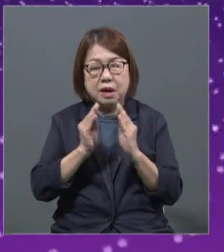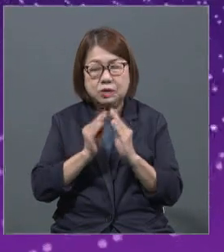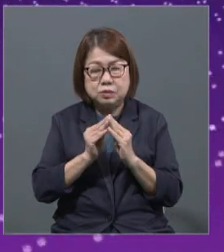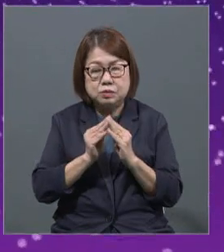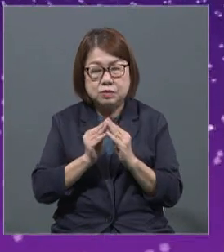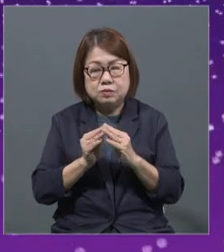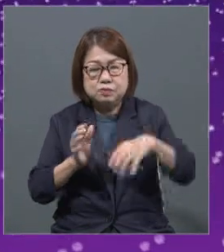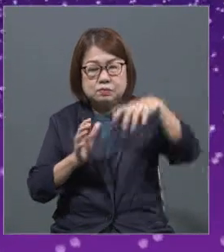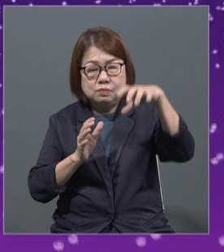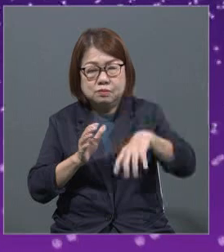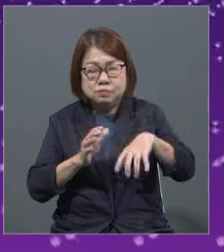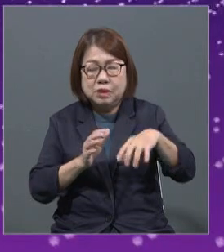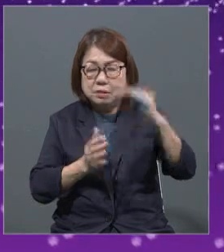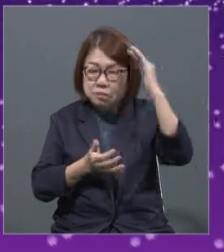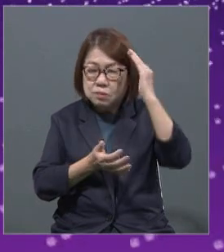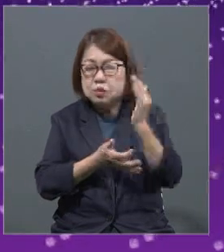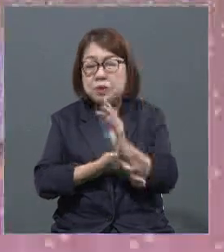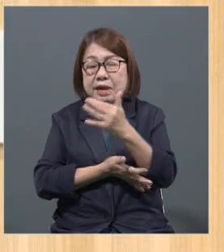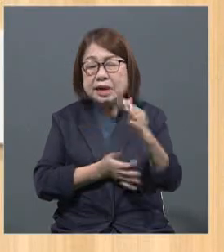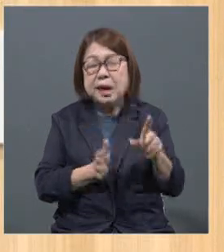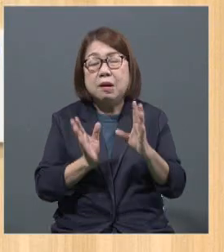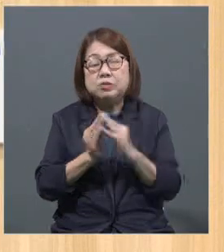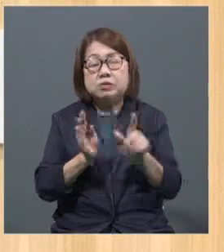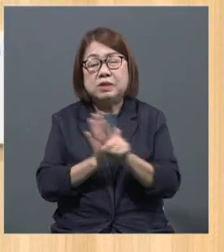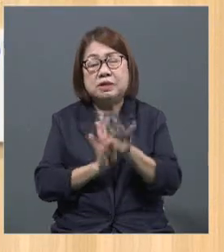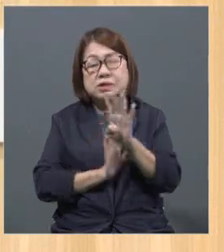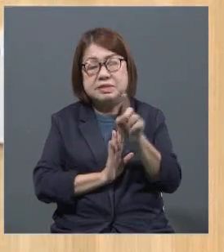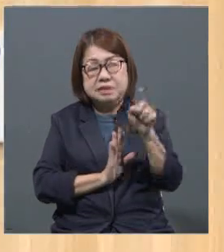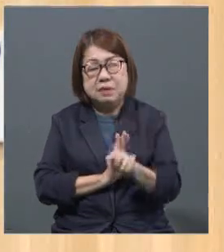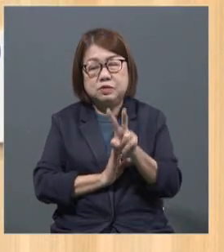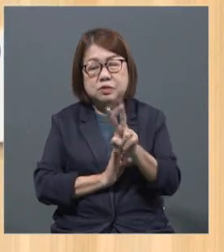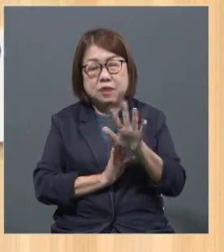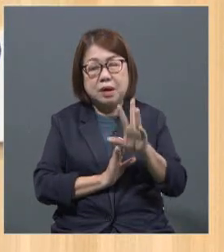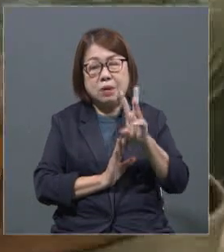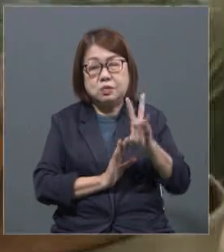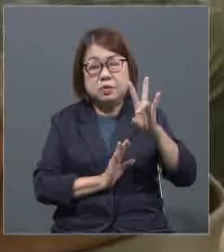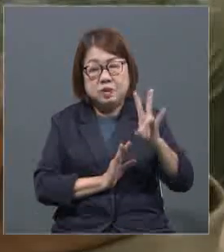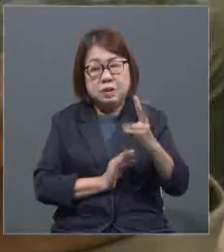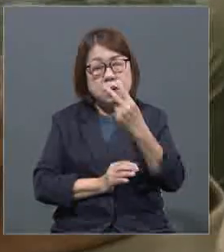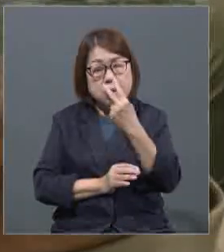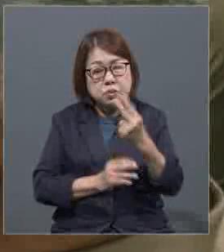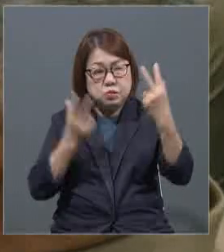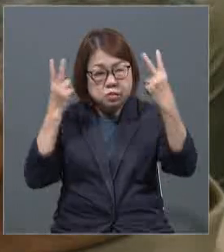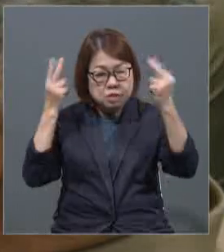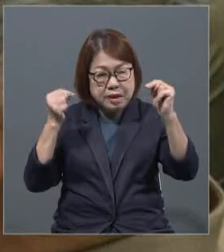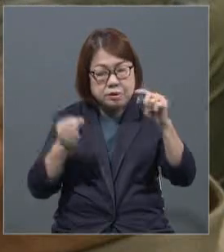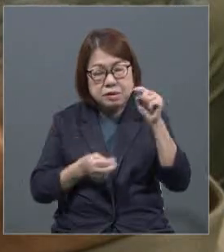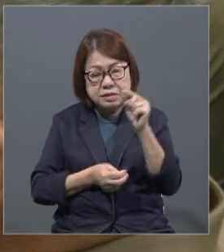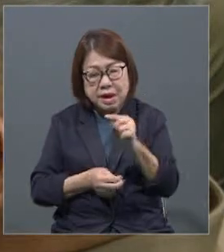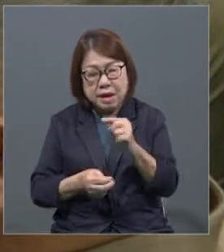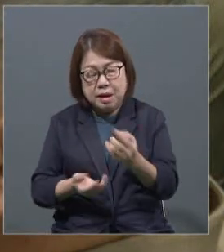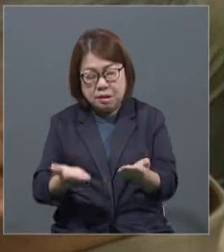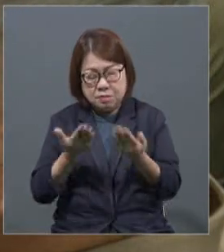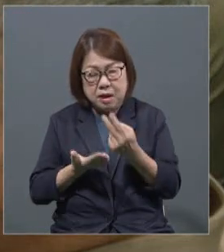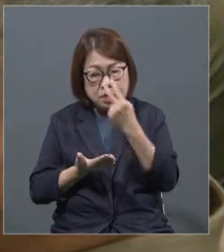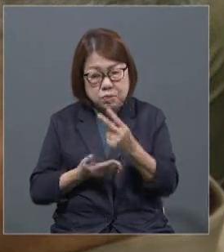แห่งชาติครั้งที่ 4/2556 7นะครับหลักๆแล้วเนี่ยก็คือท่านมาตามงานเรื่องที่ท่านนายกมีข้อสั่งการไว้ไม่ว่าจะเป็นเรื่องป้อง